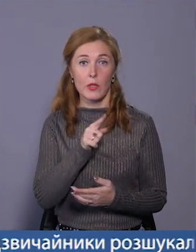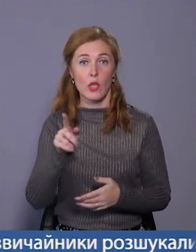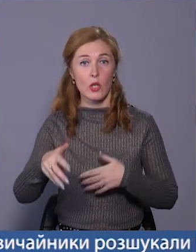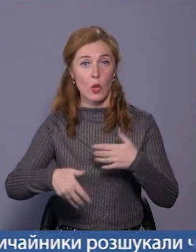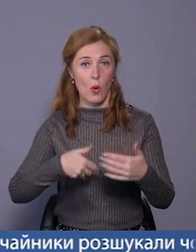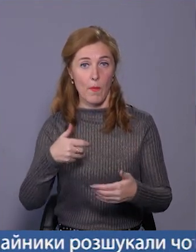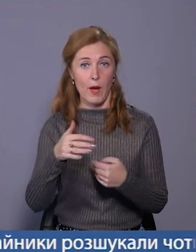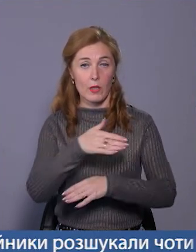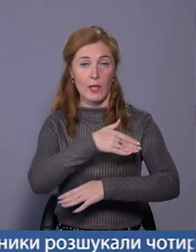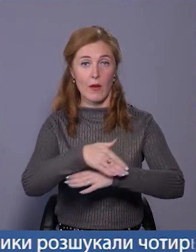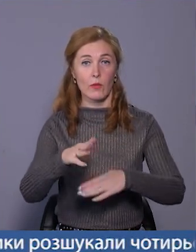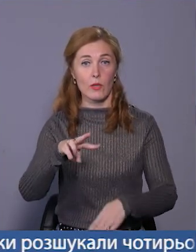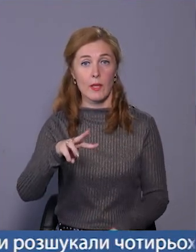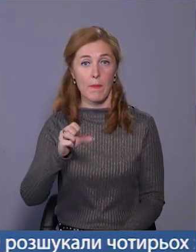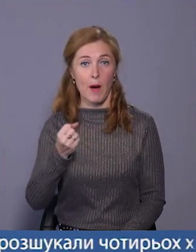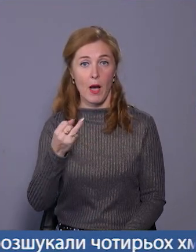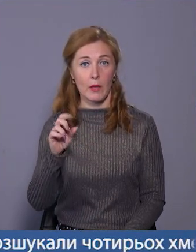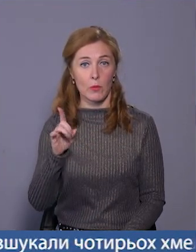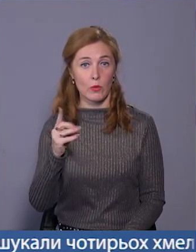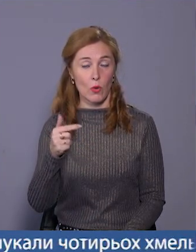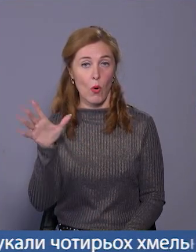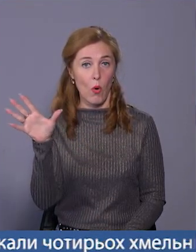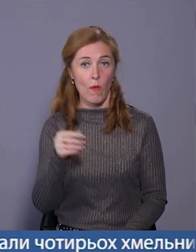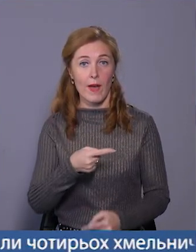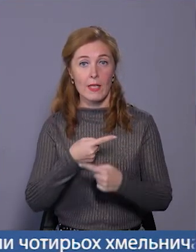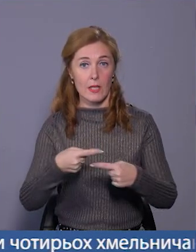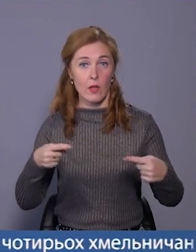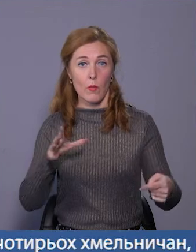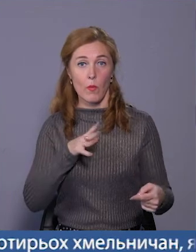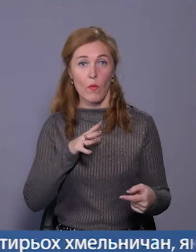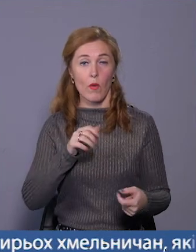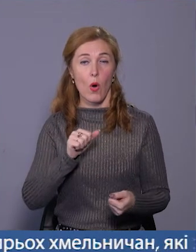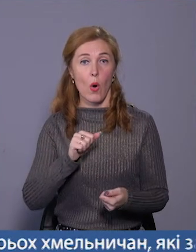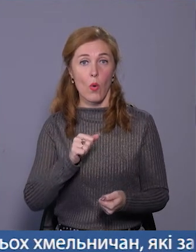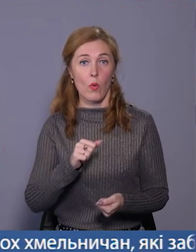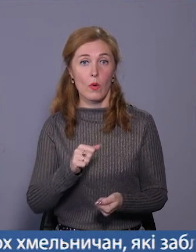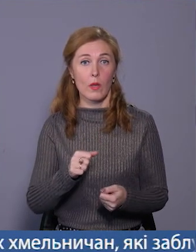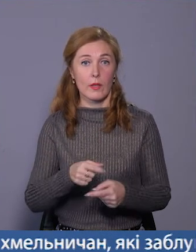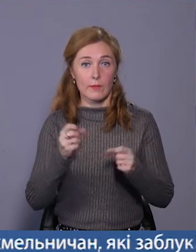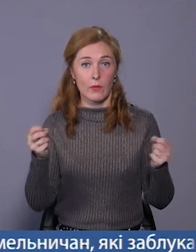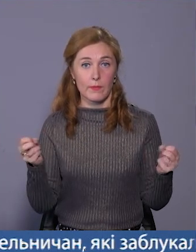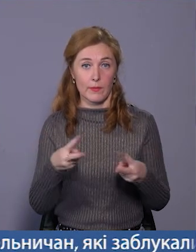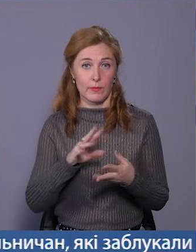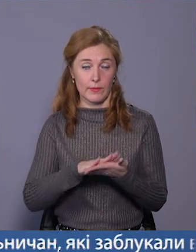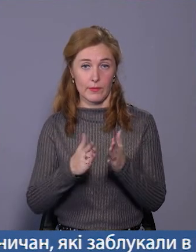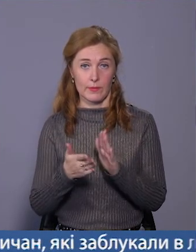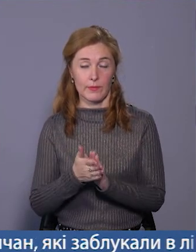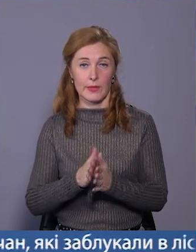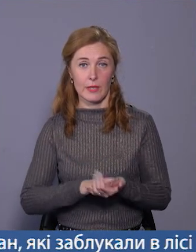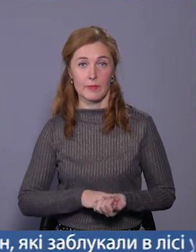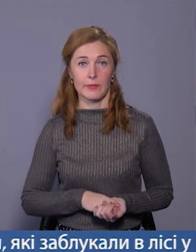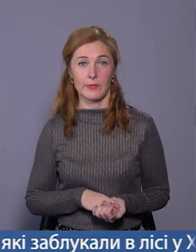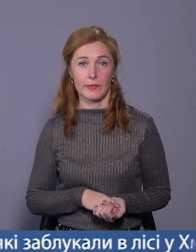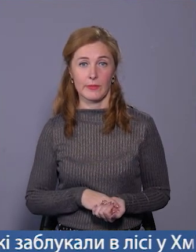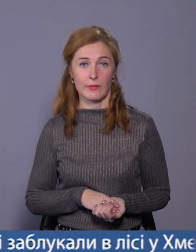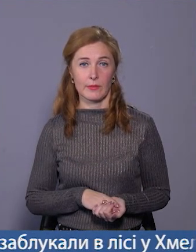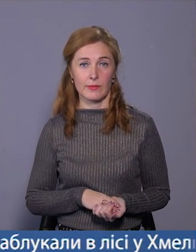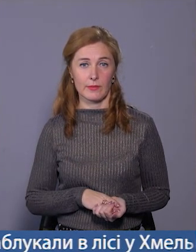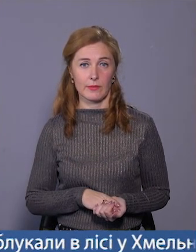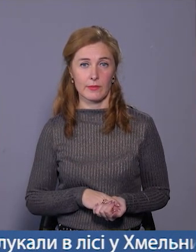вулиці Майборського. Увесь арсенал був у бойовому стані. Більше про небезпечну знахідку розкаже Вікторія